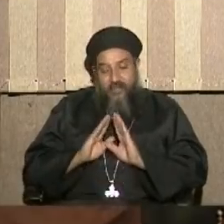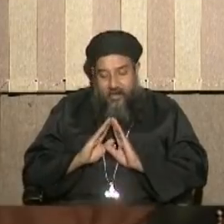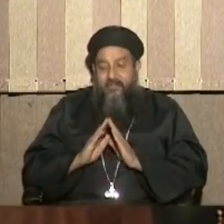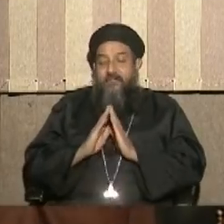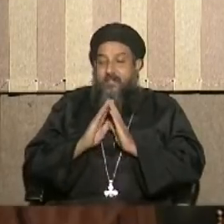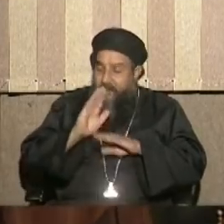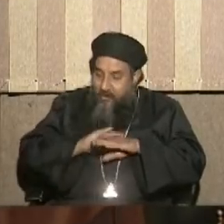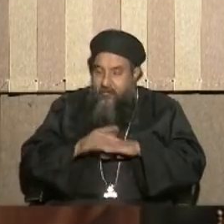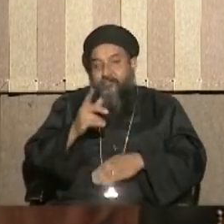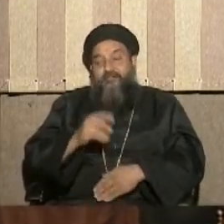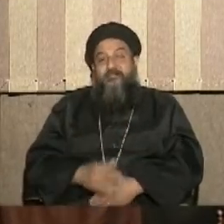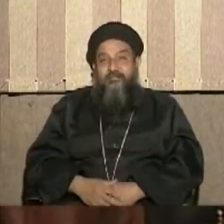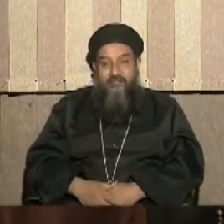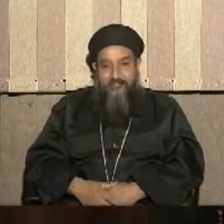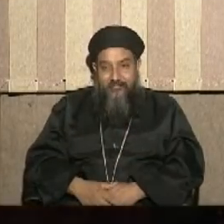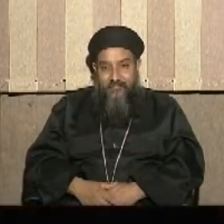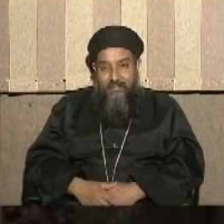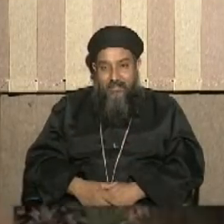ترجعونا بالسلام يا مولاي.